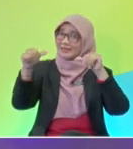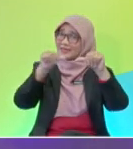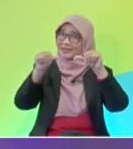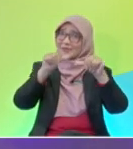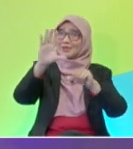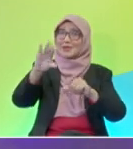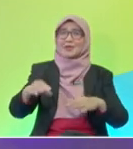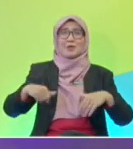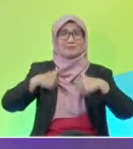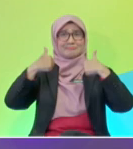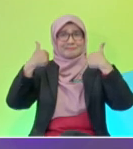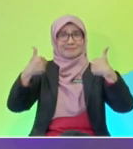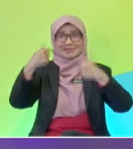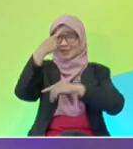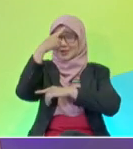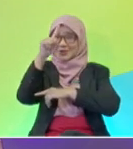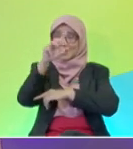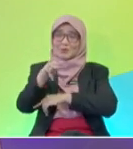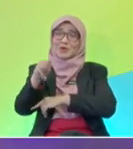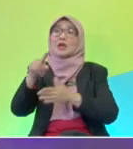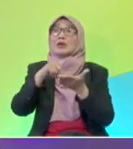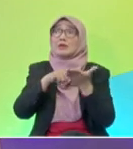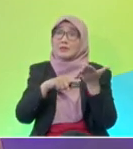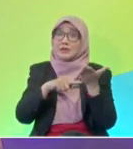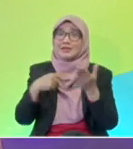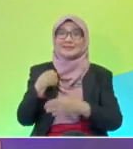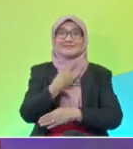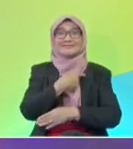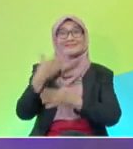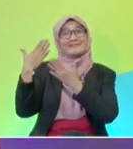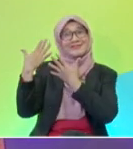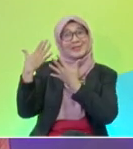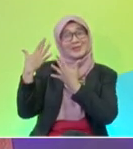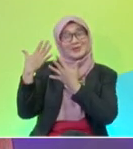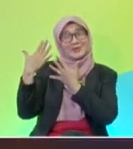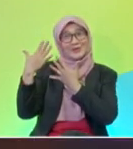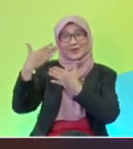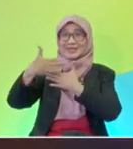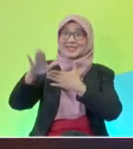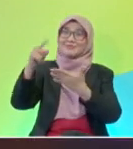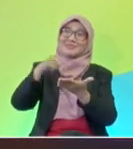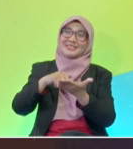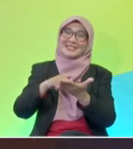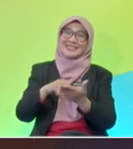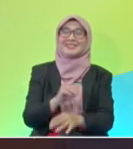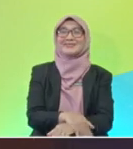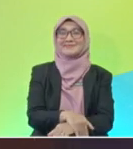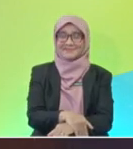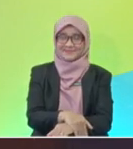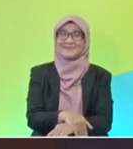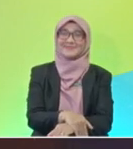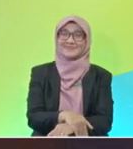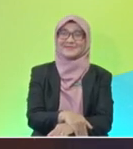menarik untuk murid-murid apakah aktiviti itu kita tunggu sebentar lagi wah Apakah aktiviti itu kita